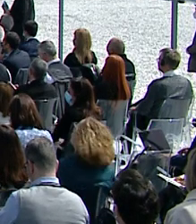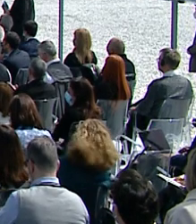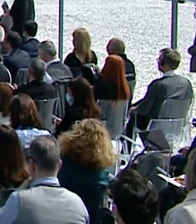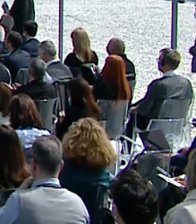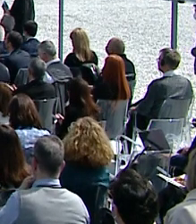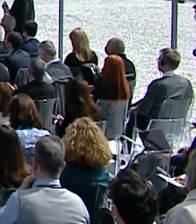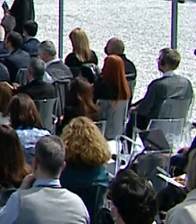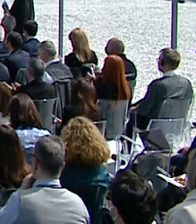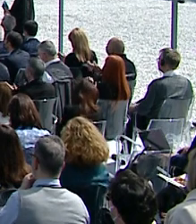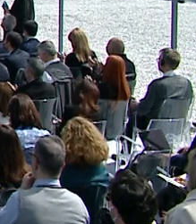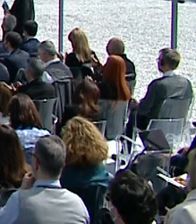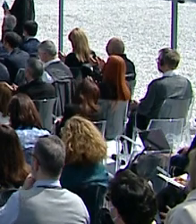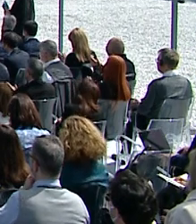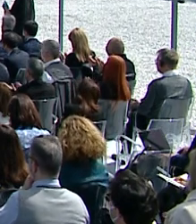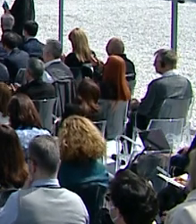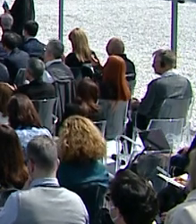Ευχαριστώ.